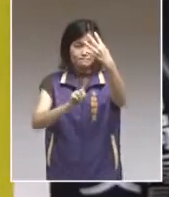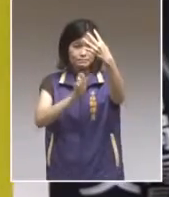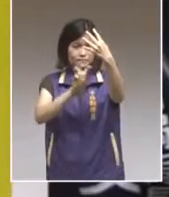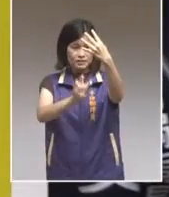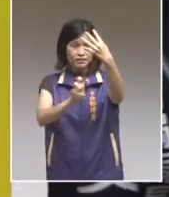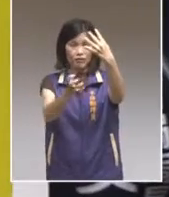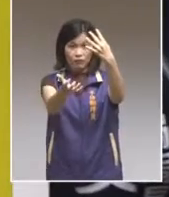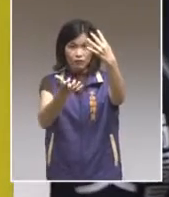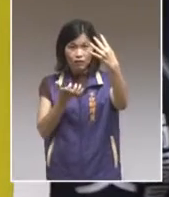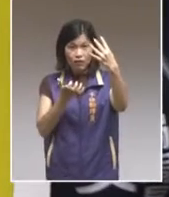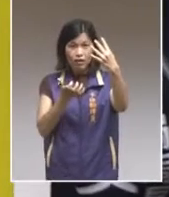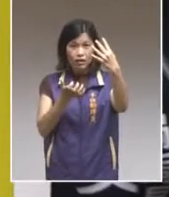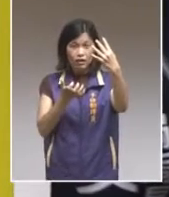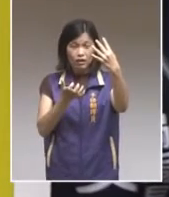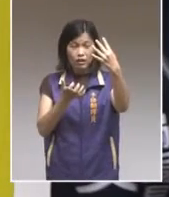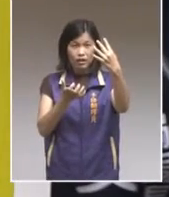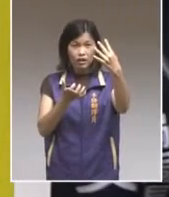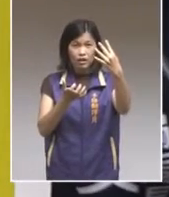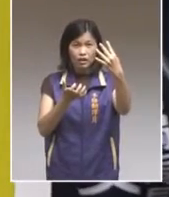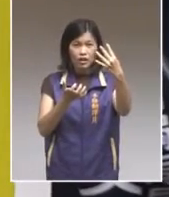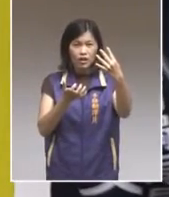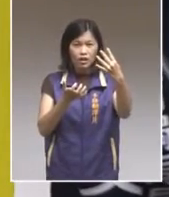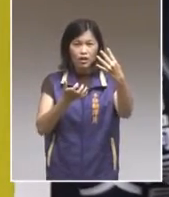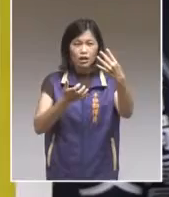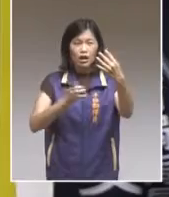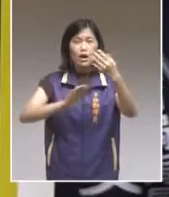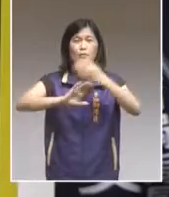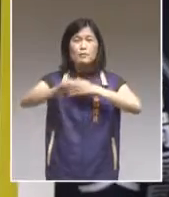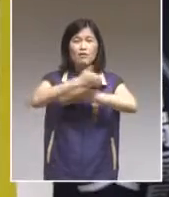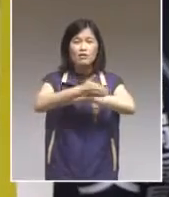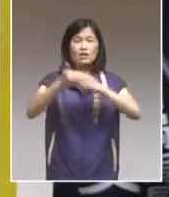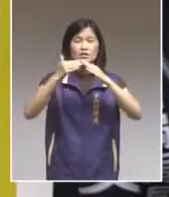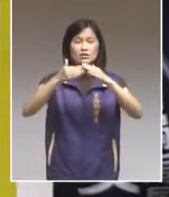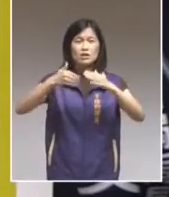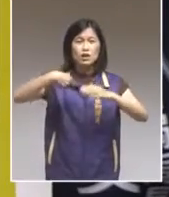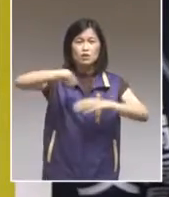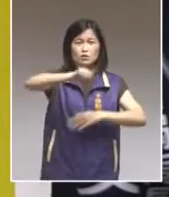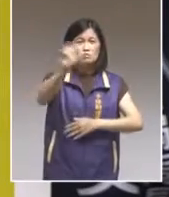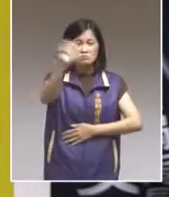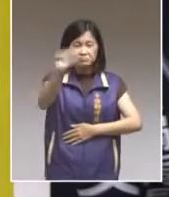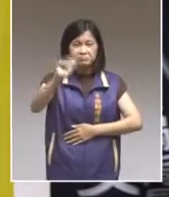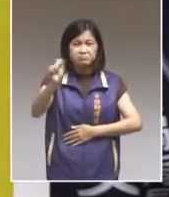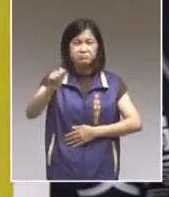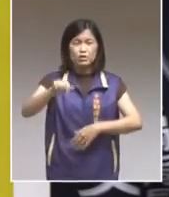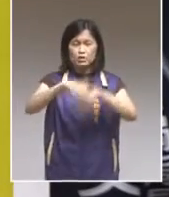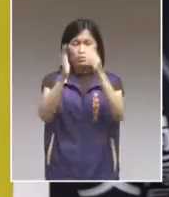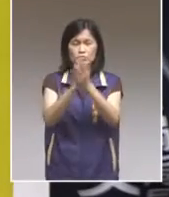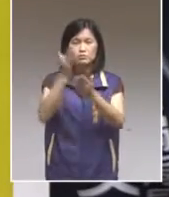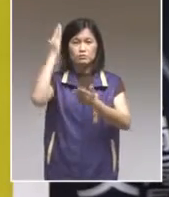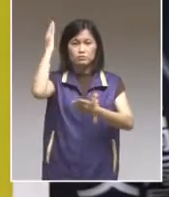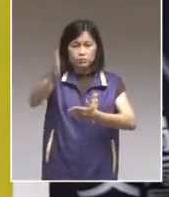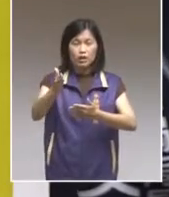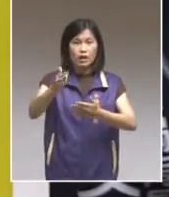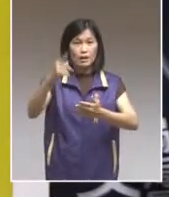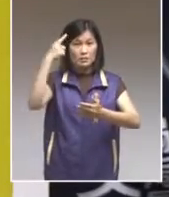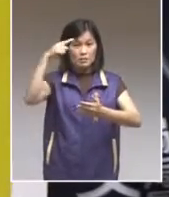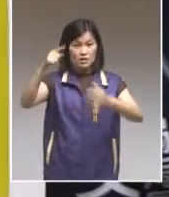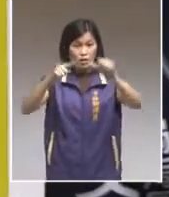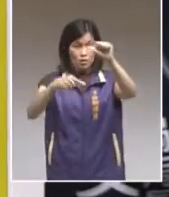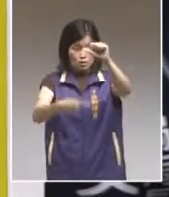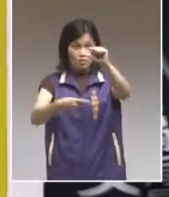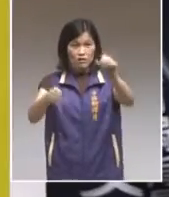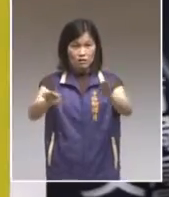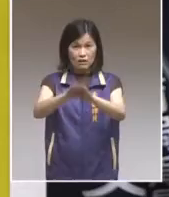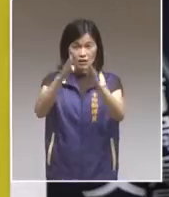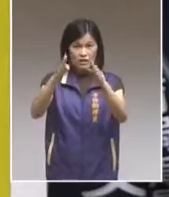4月30号之前停止跨县市的一个教学活动。那我们明天5月1号开始，我们